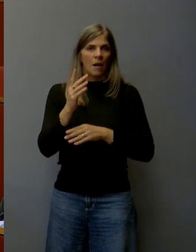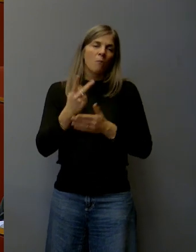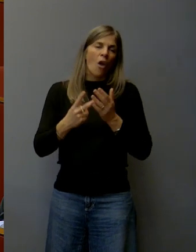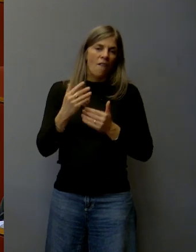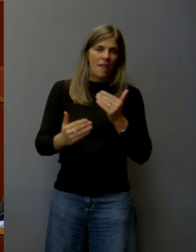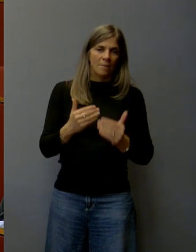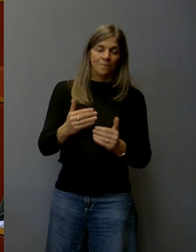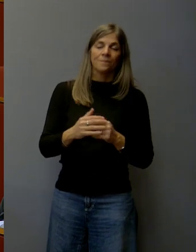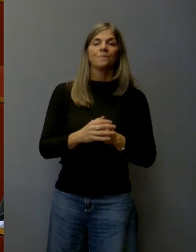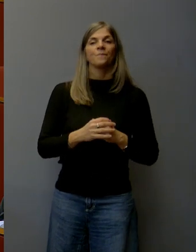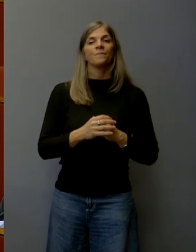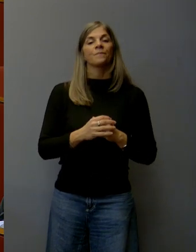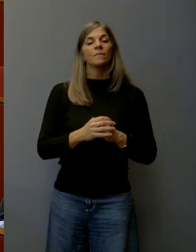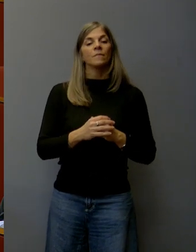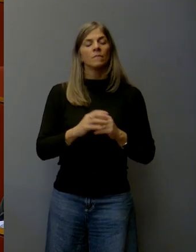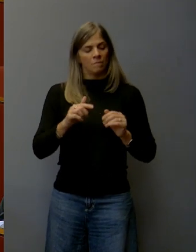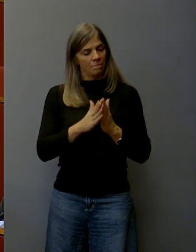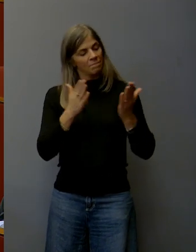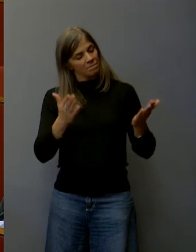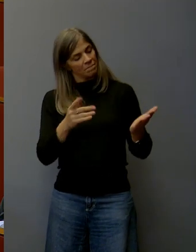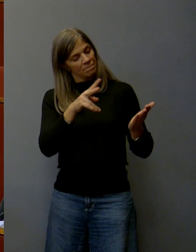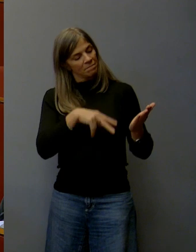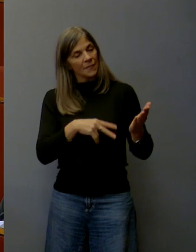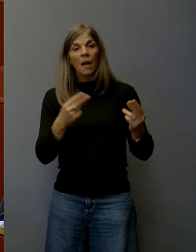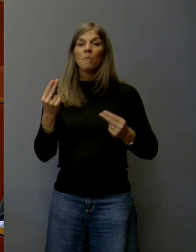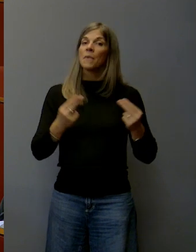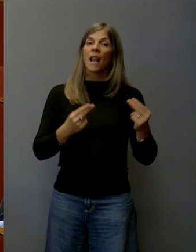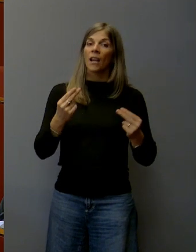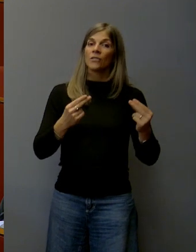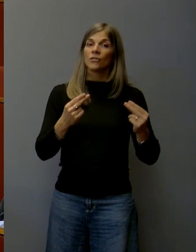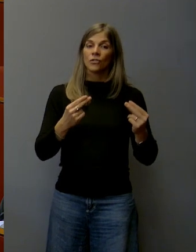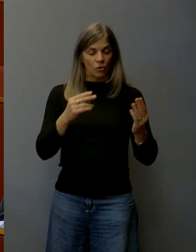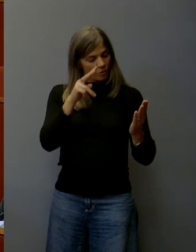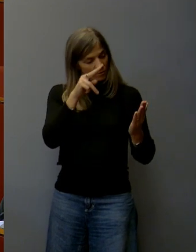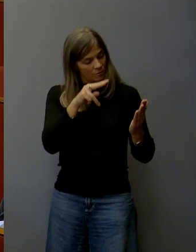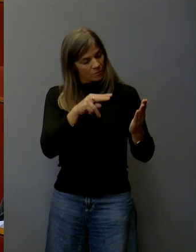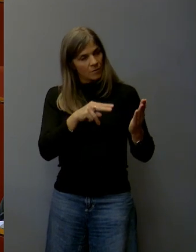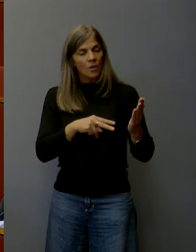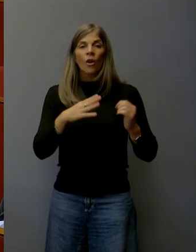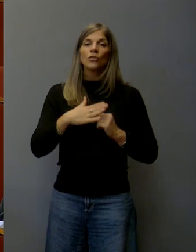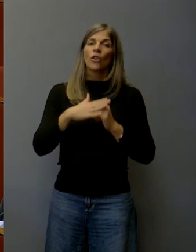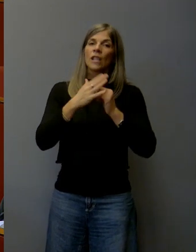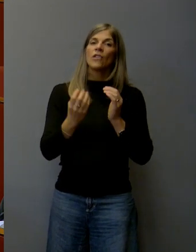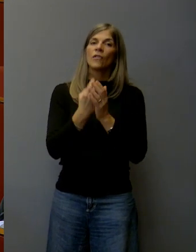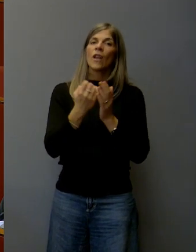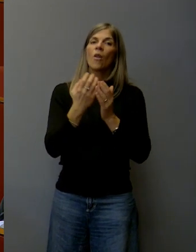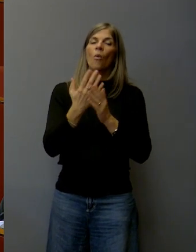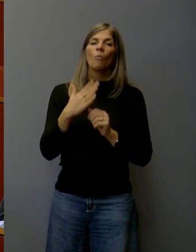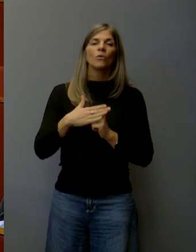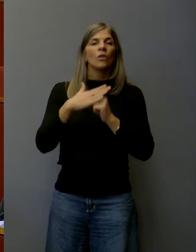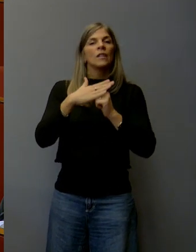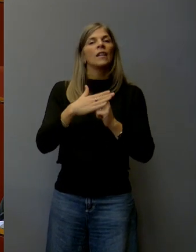in bilancio non c'è una posta di bilancio dedicata a sostegno allo sviluppo del centro civico